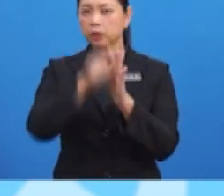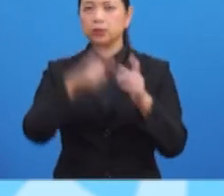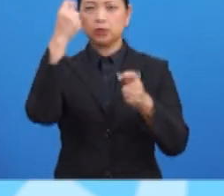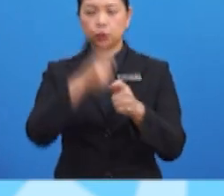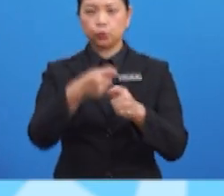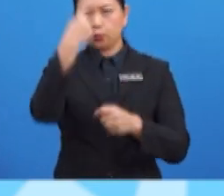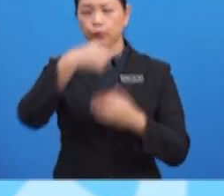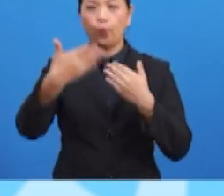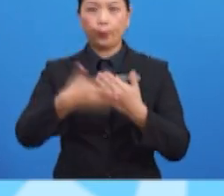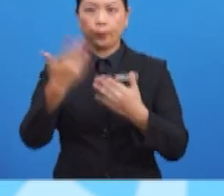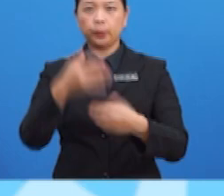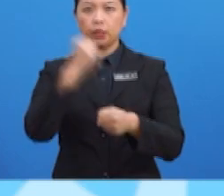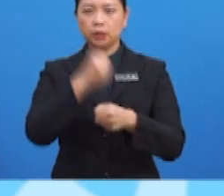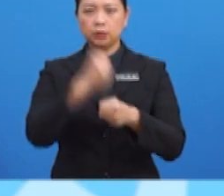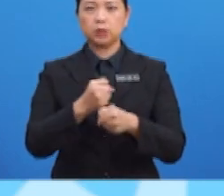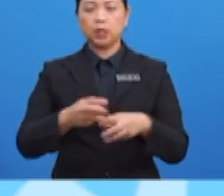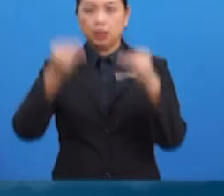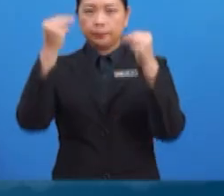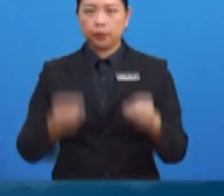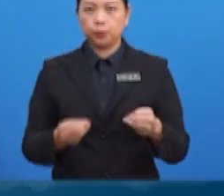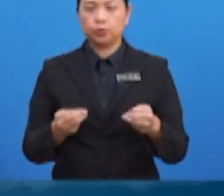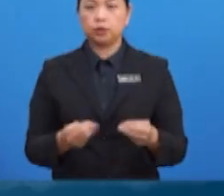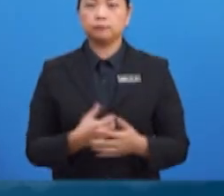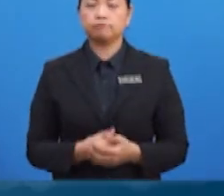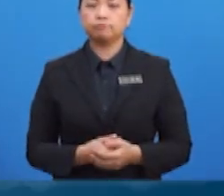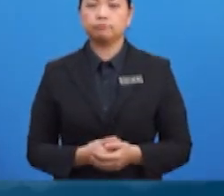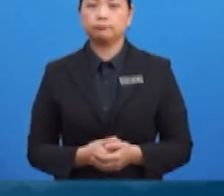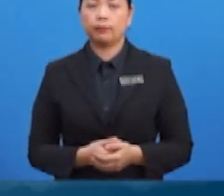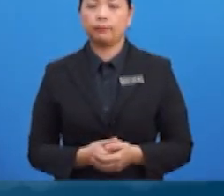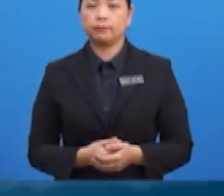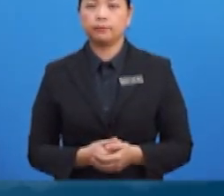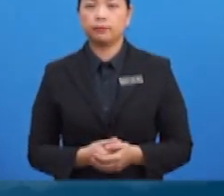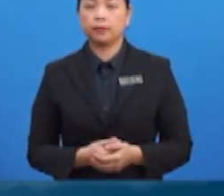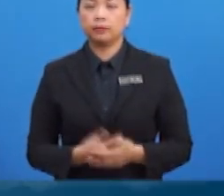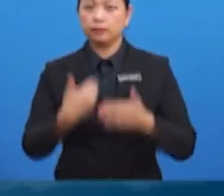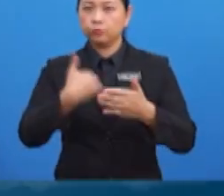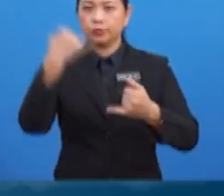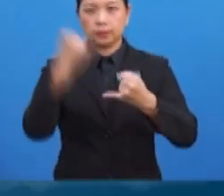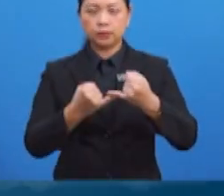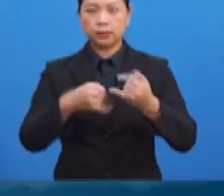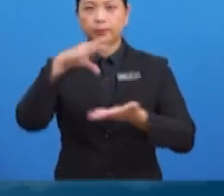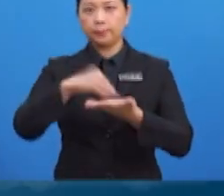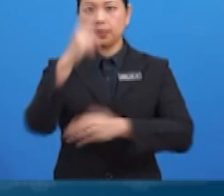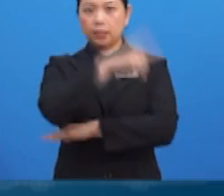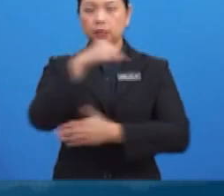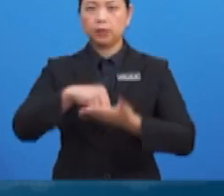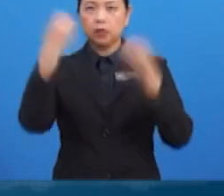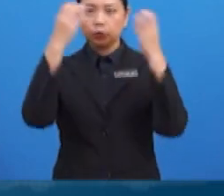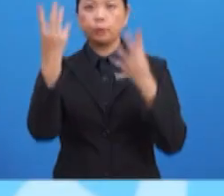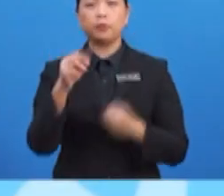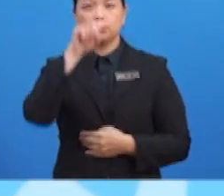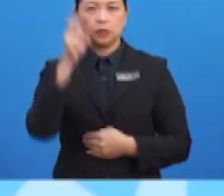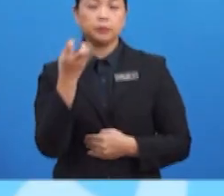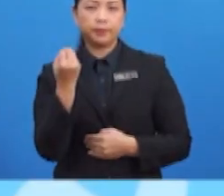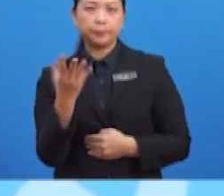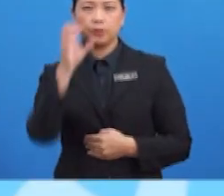bagi memudahkan kerja manusia. Sebelum mengakhiri sesi pembelajaran kita pada hari ini, cikgu nak